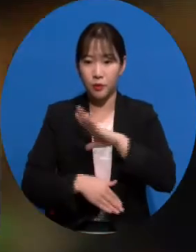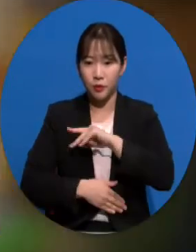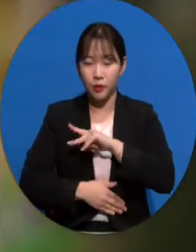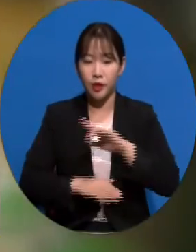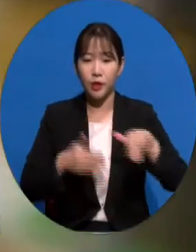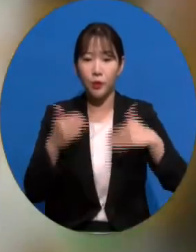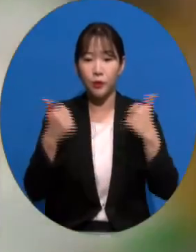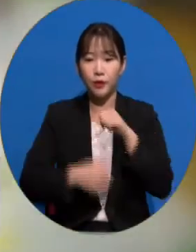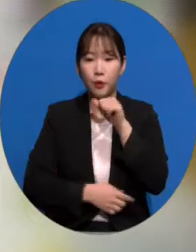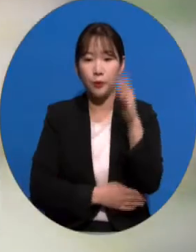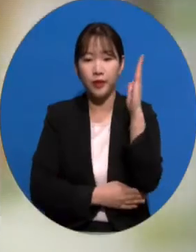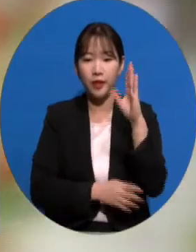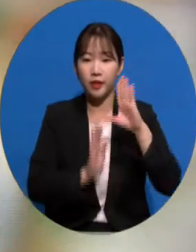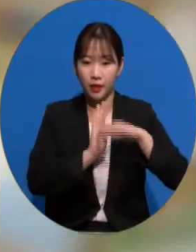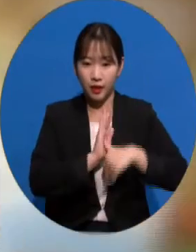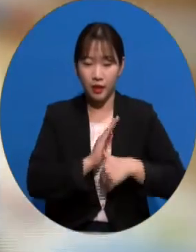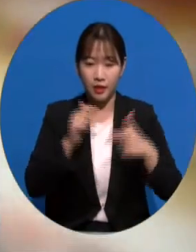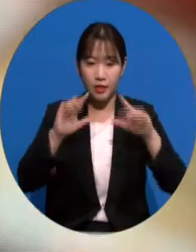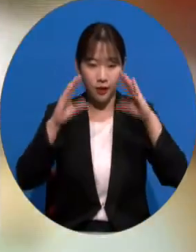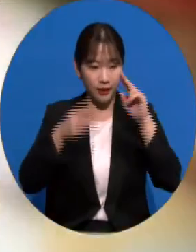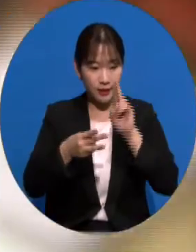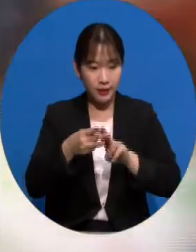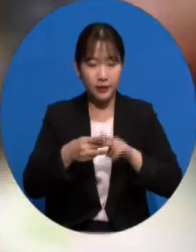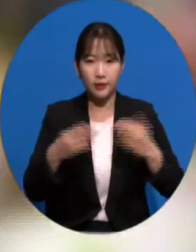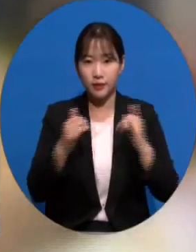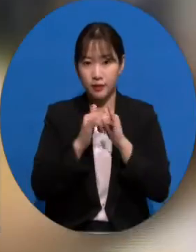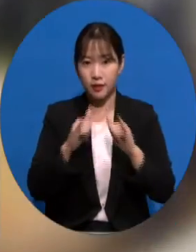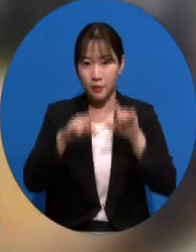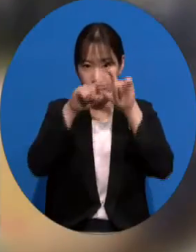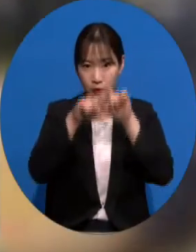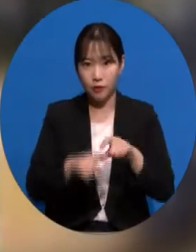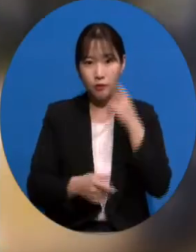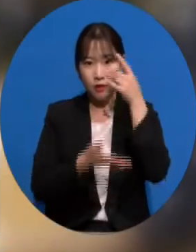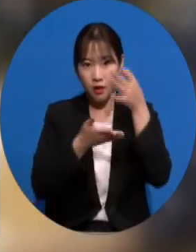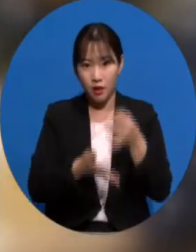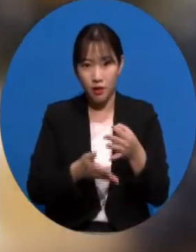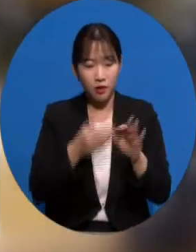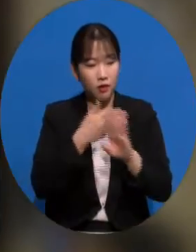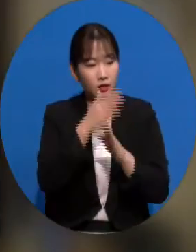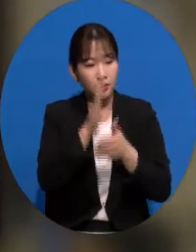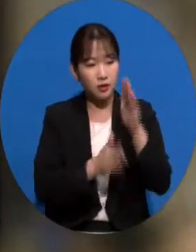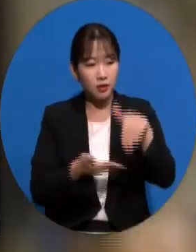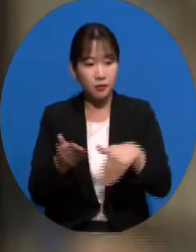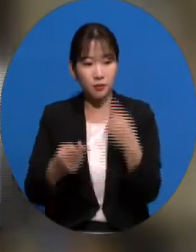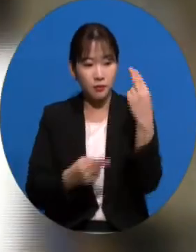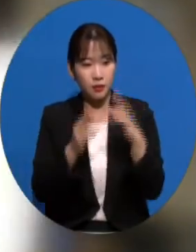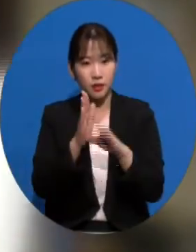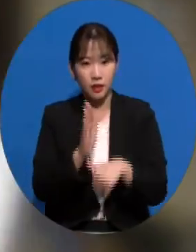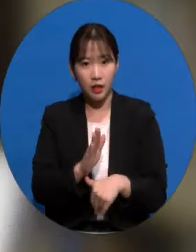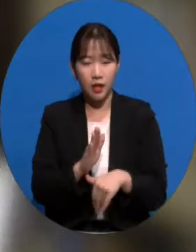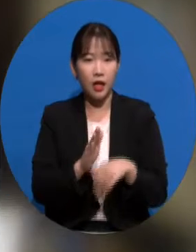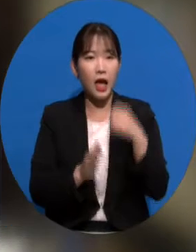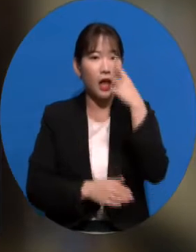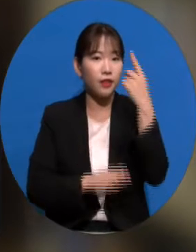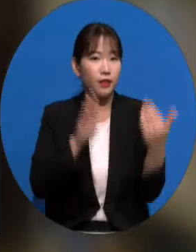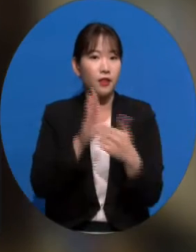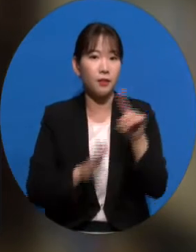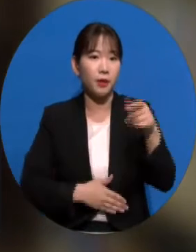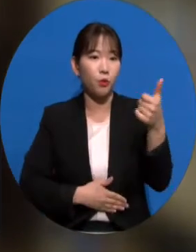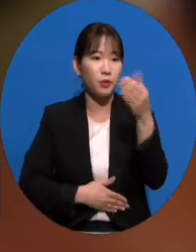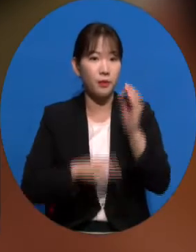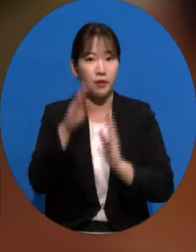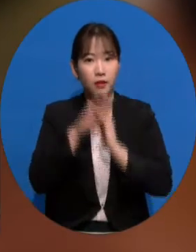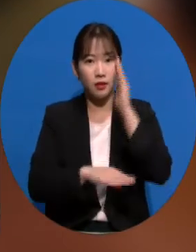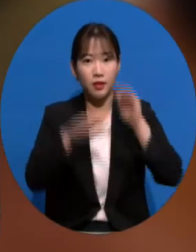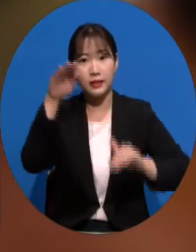의해 5분 발언에서 지역아동센터 종사자의 평균 임금이 다른 시도와 외교의 월 최고 150만원 이상